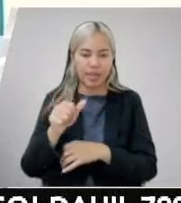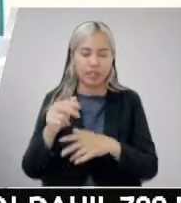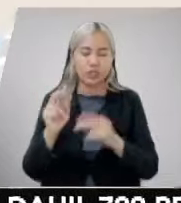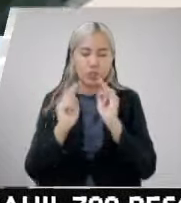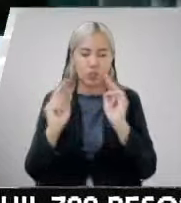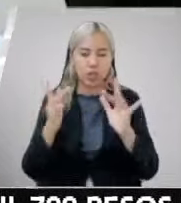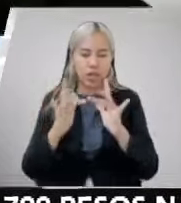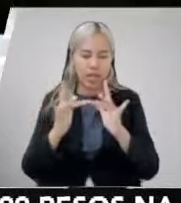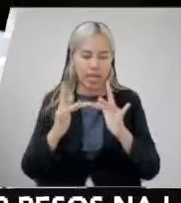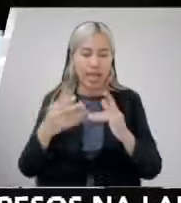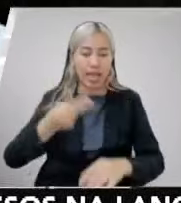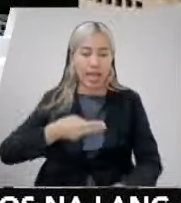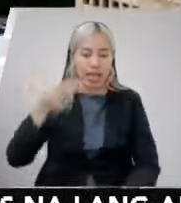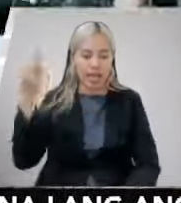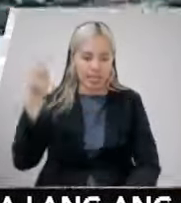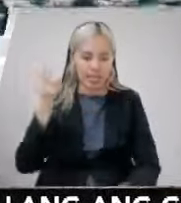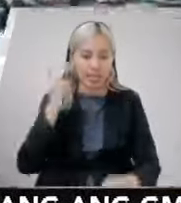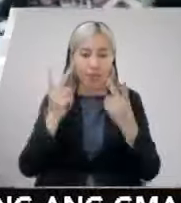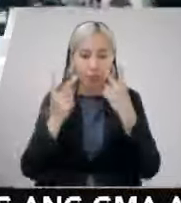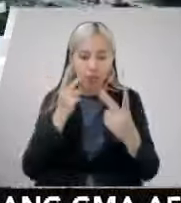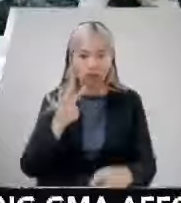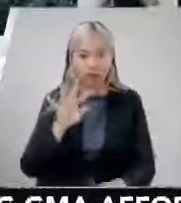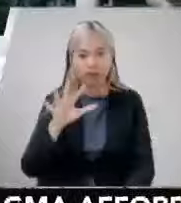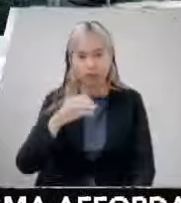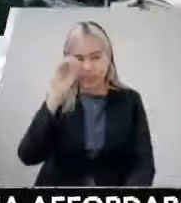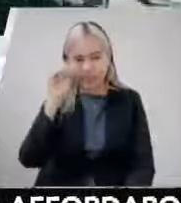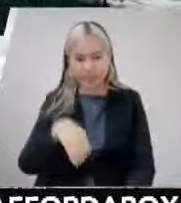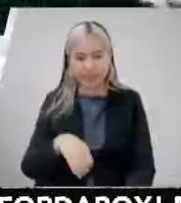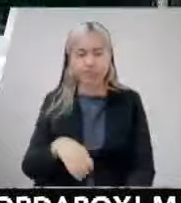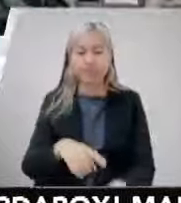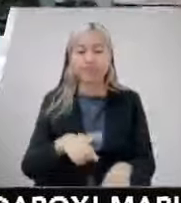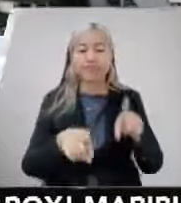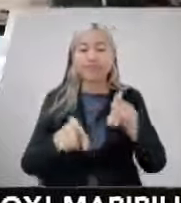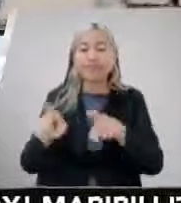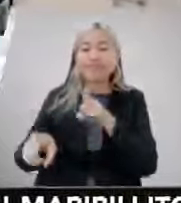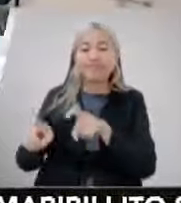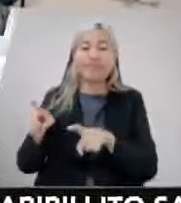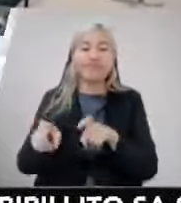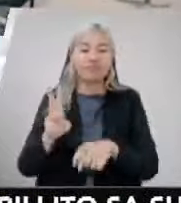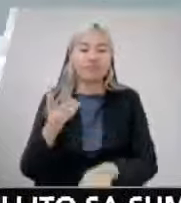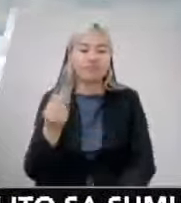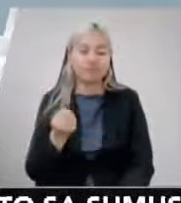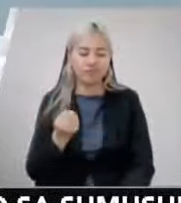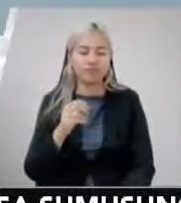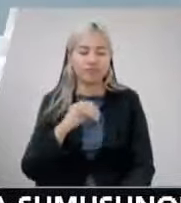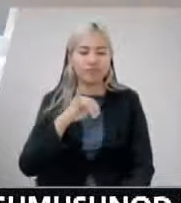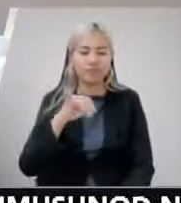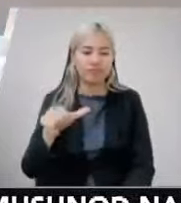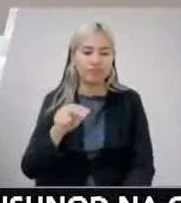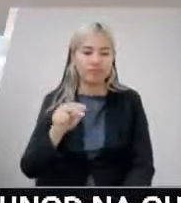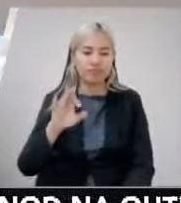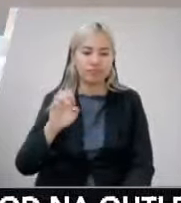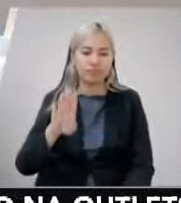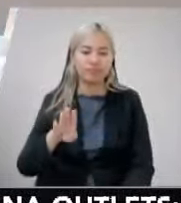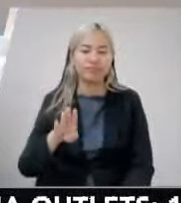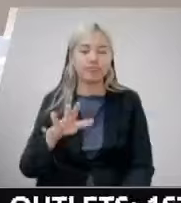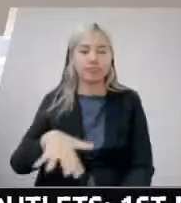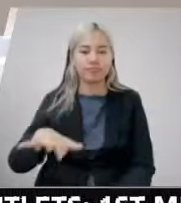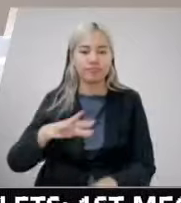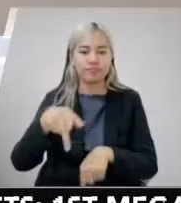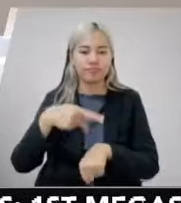may 45%. Ginawa ang survey nitong Enero at Pebrero. Sa Pilipinas, mahigit 2,000 ang sample size